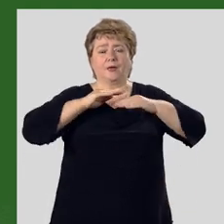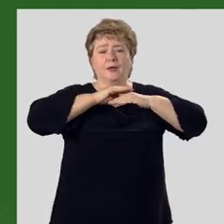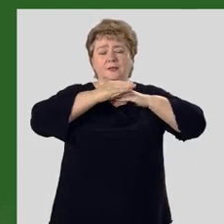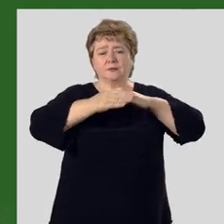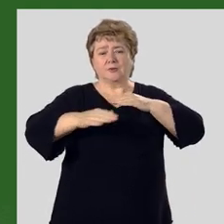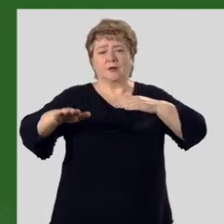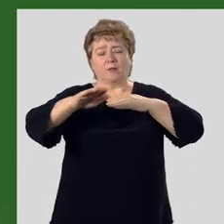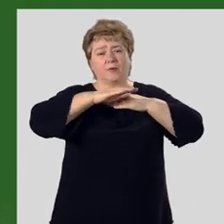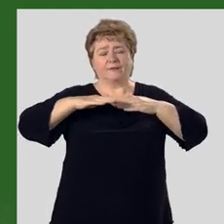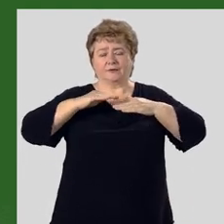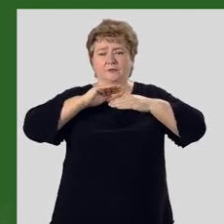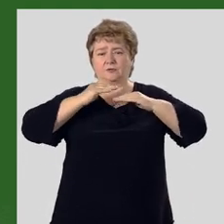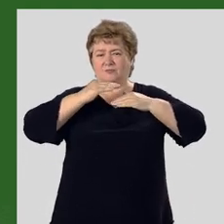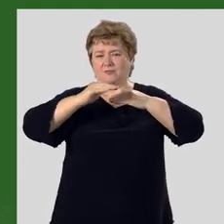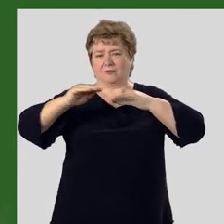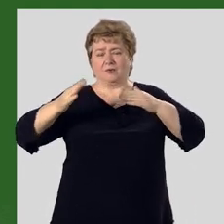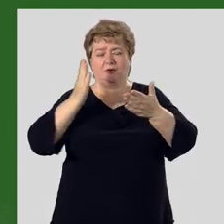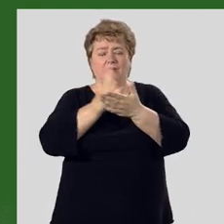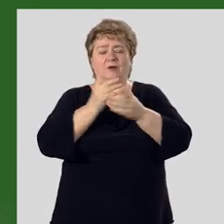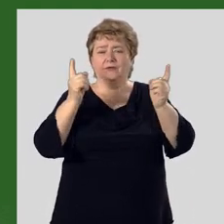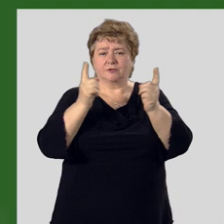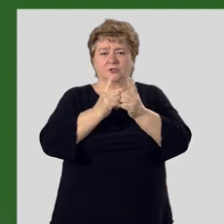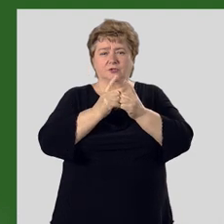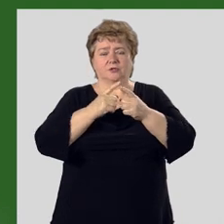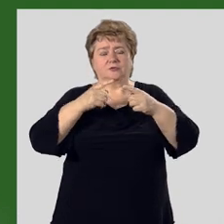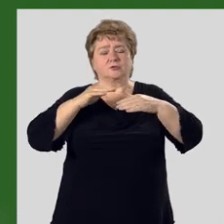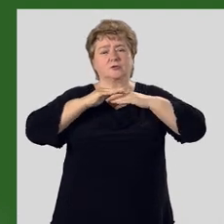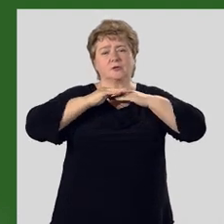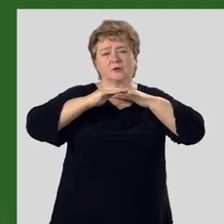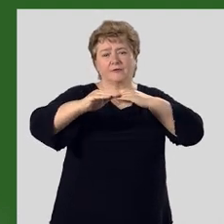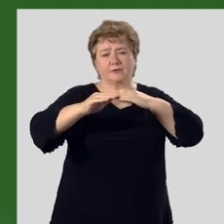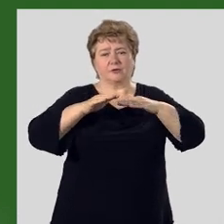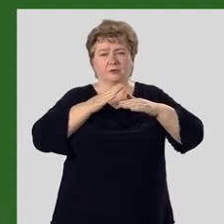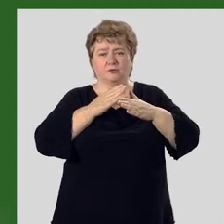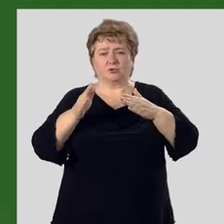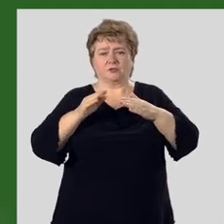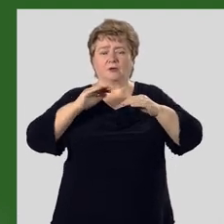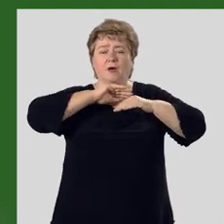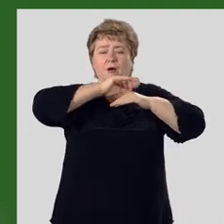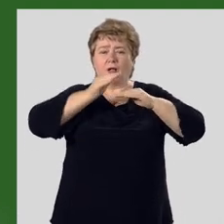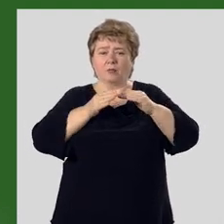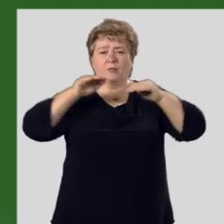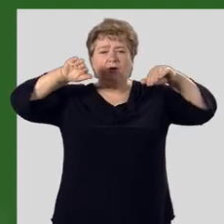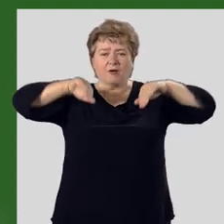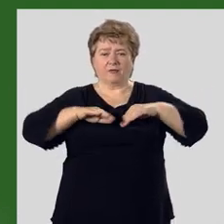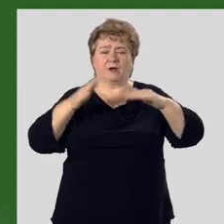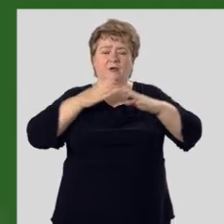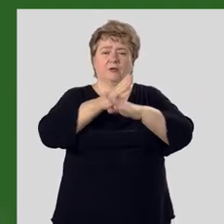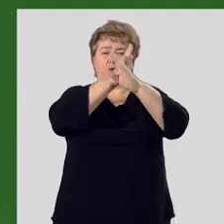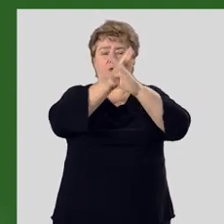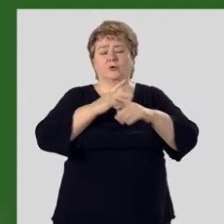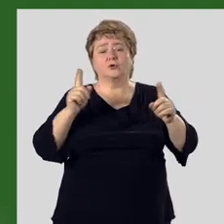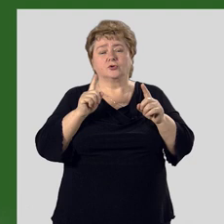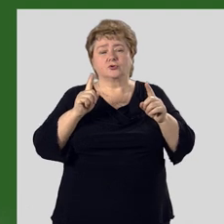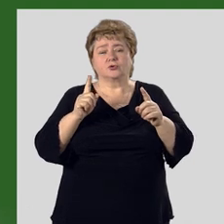Земная поверхность очень неровная. На ней встречаются равнинные участки, холмы, овраги и горы.